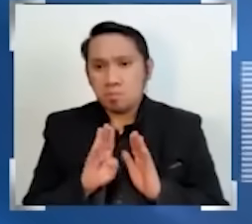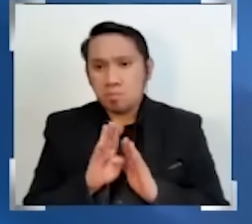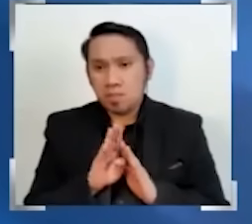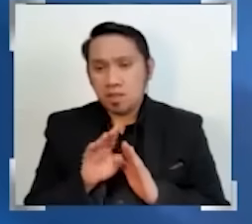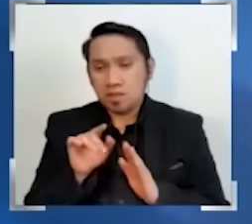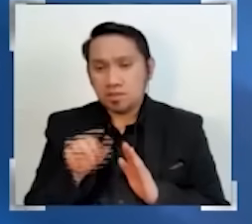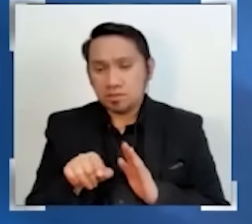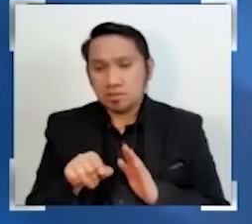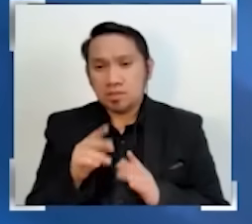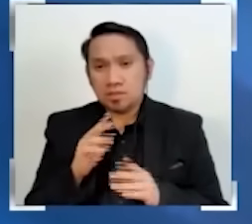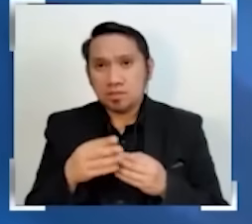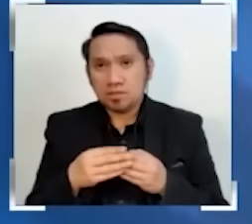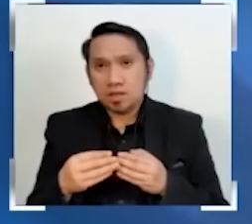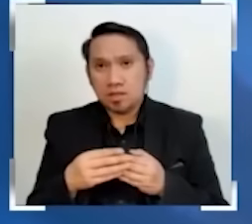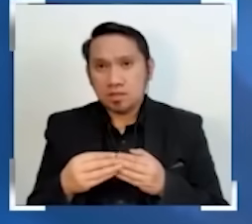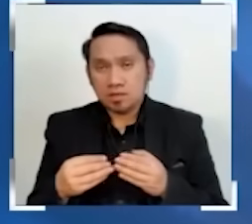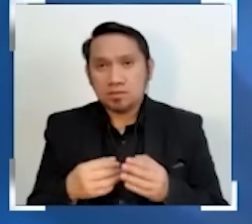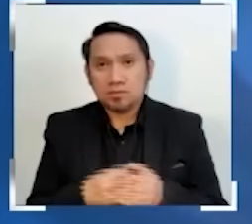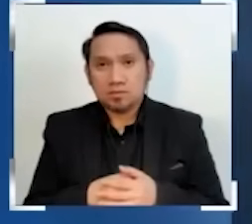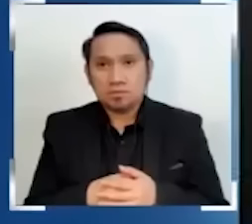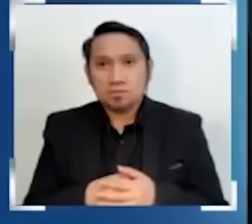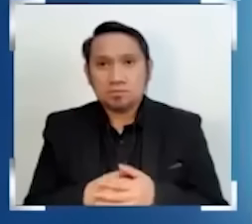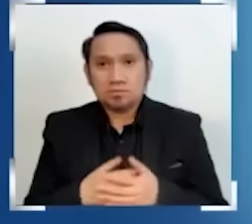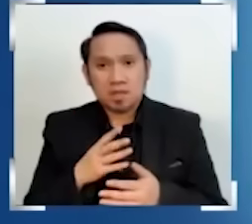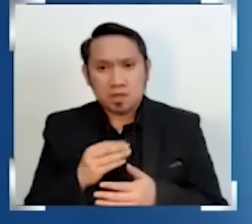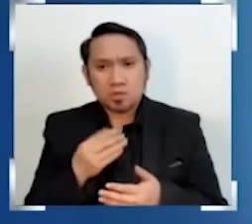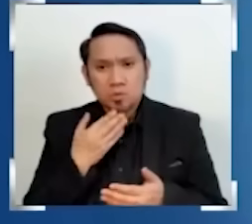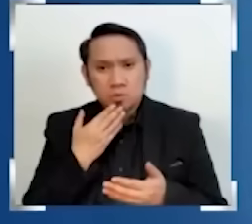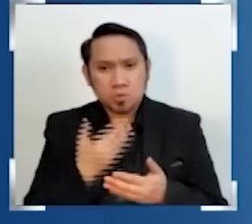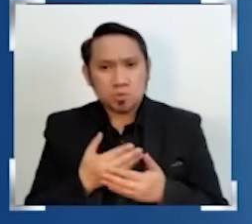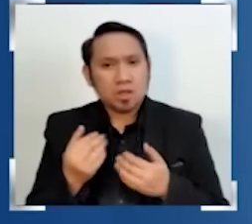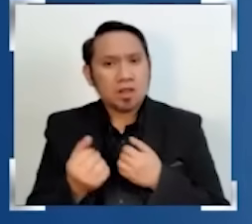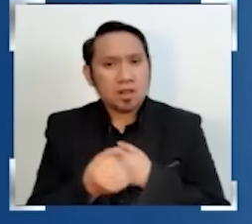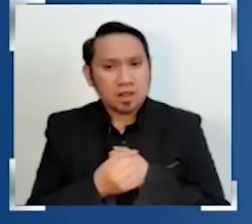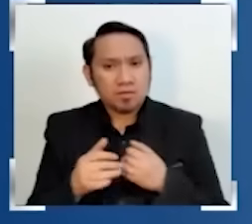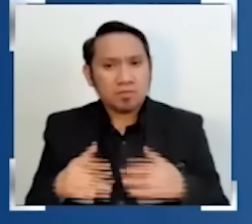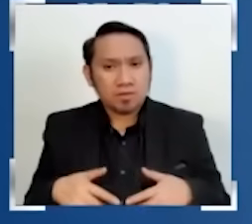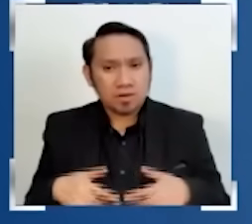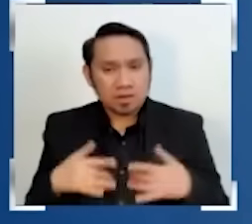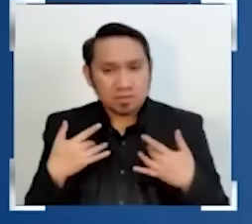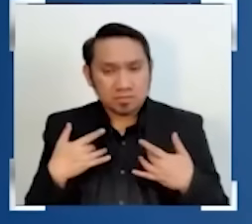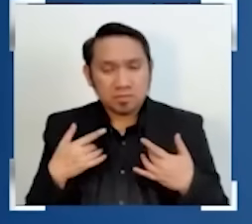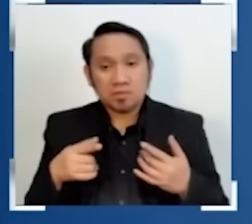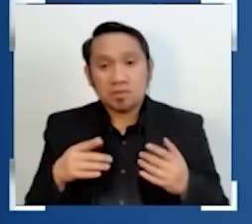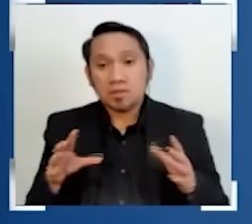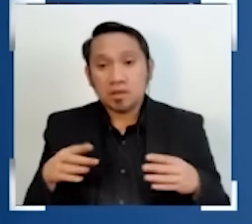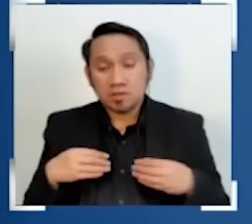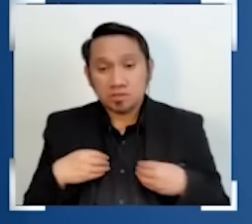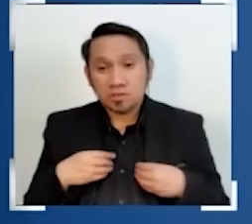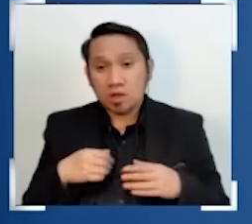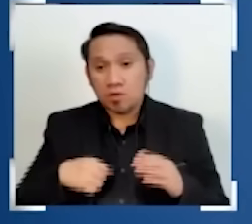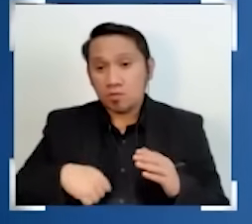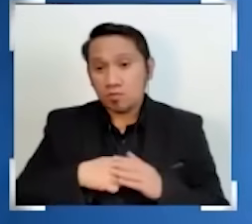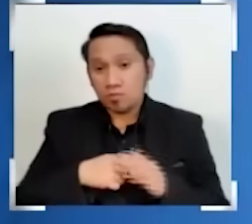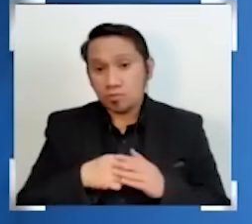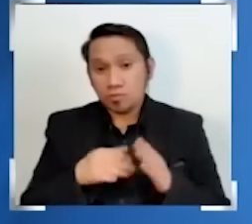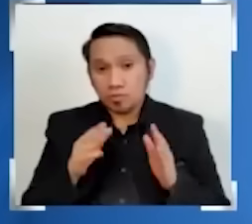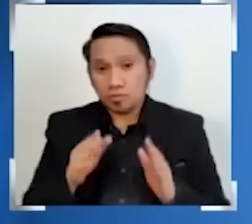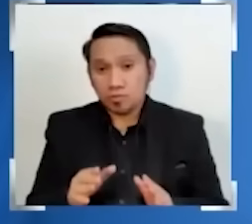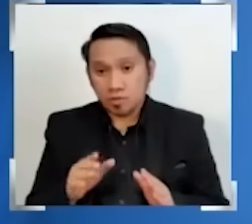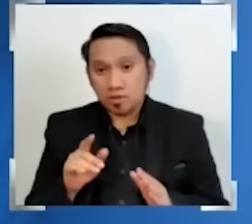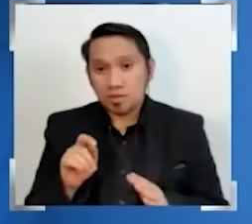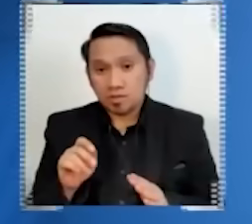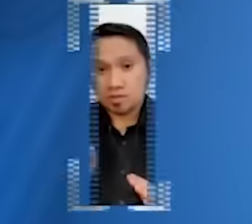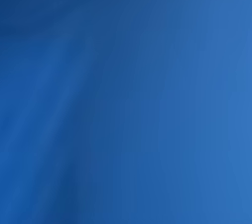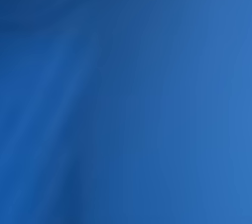sa Amerika. Blooming din ang love life ni Taylor dahil ilamin din niyang couple na sila ng football player si Travis Kelce.